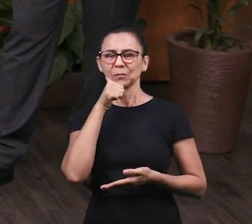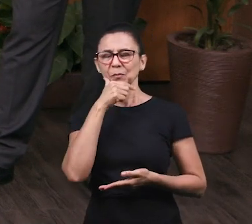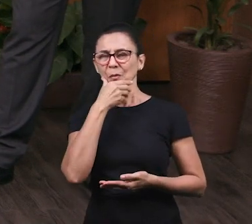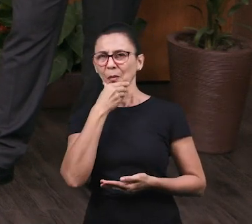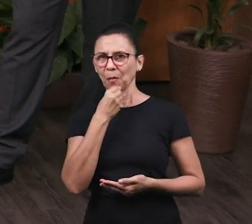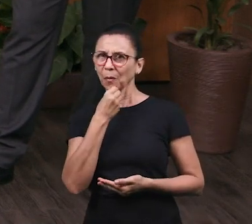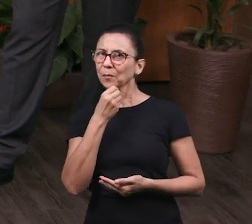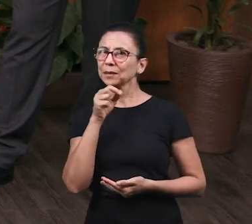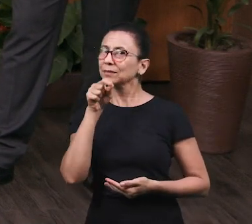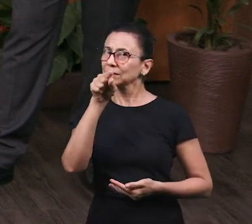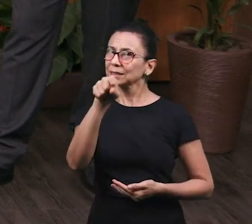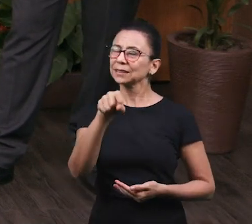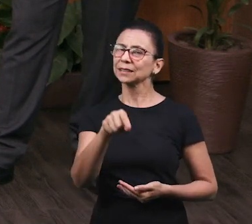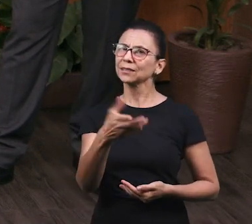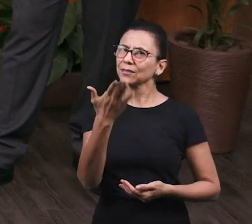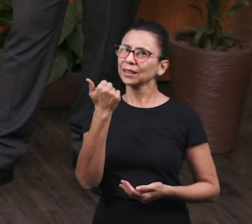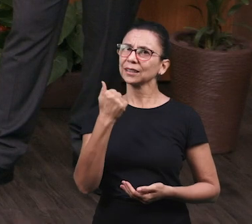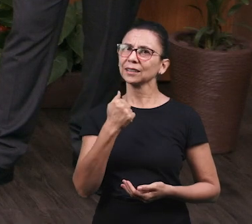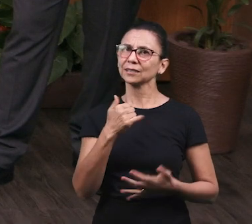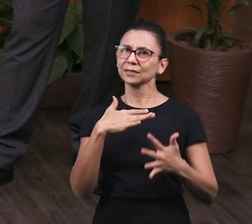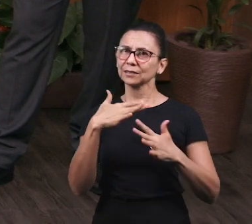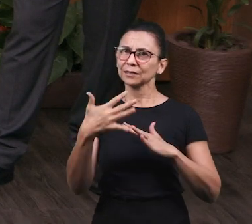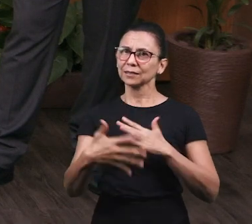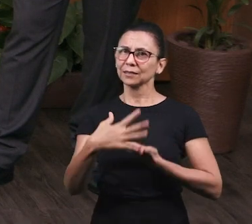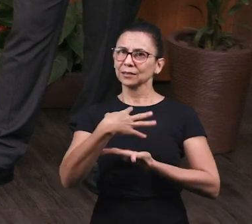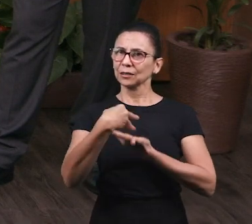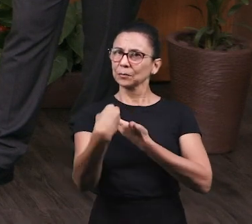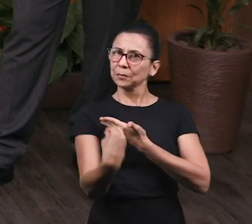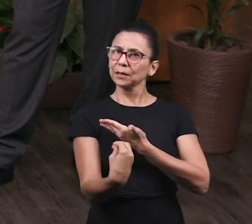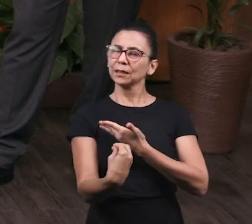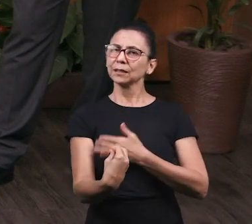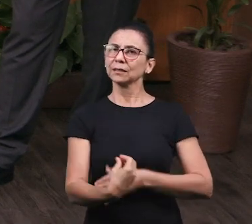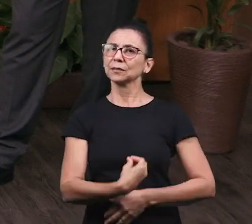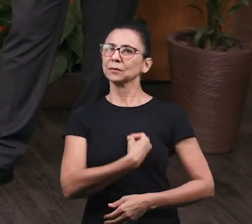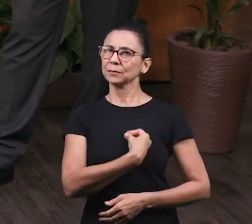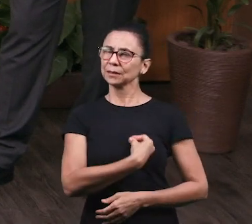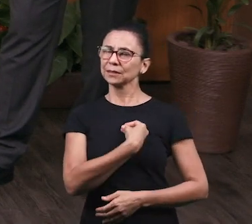à chanter avec nous. Participez de cette louange.